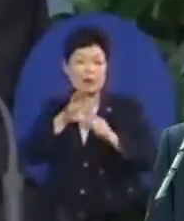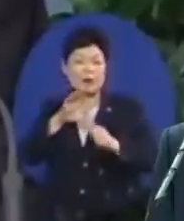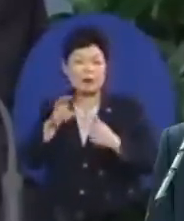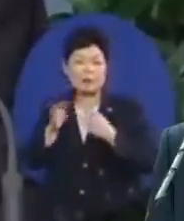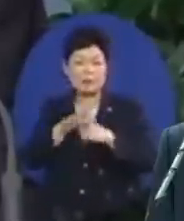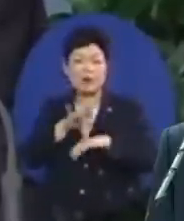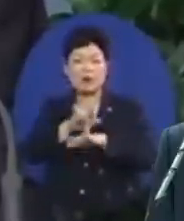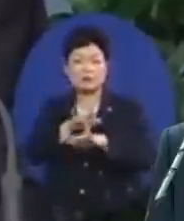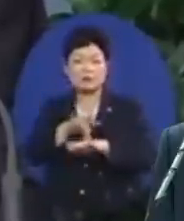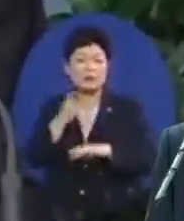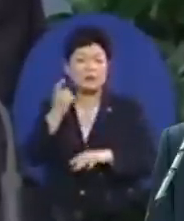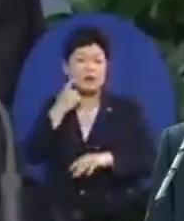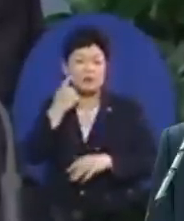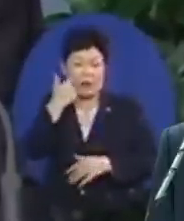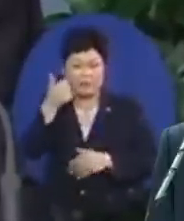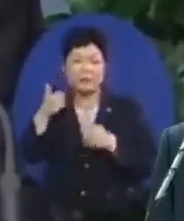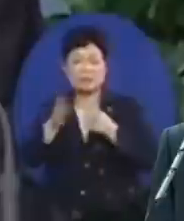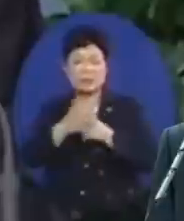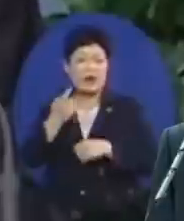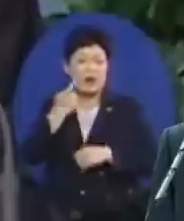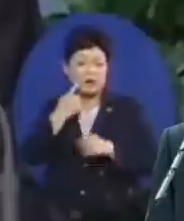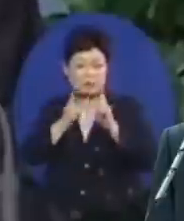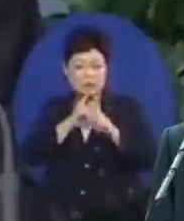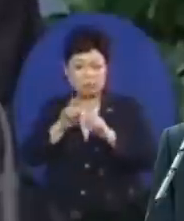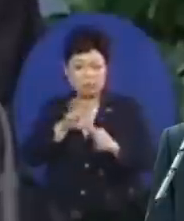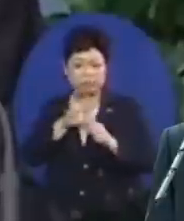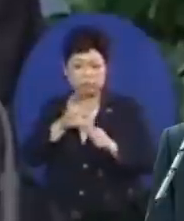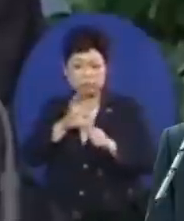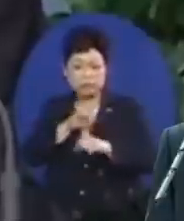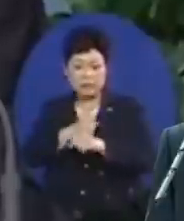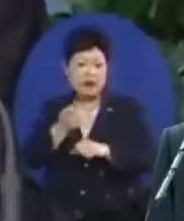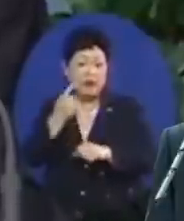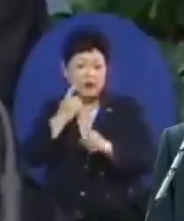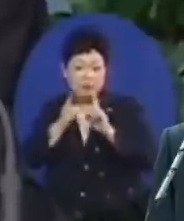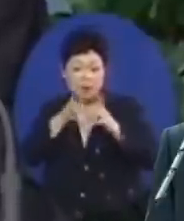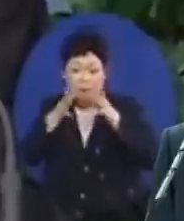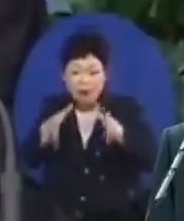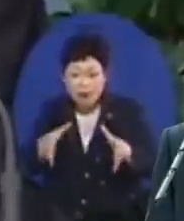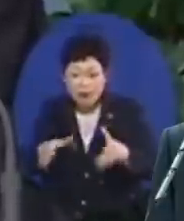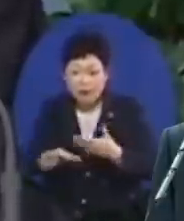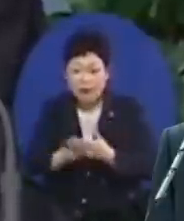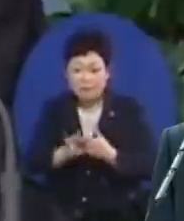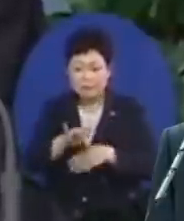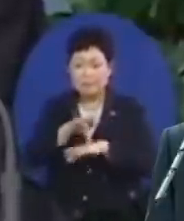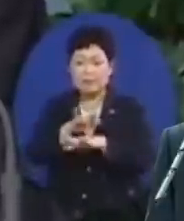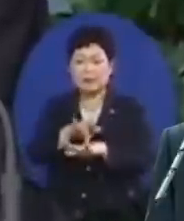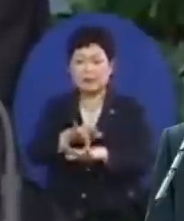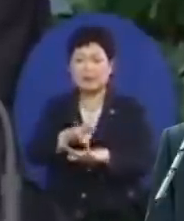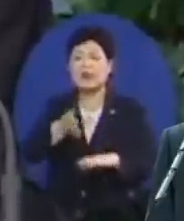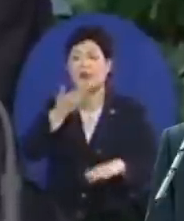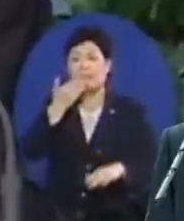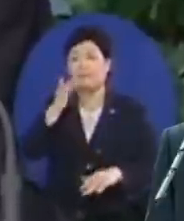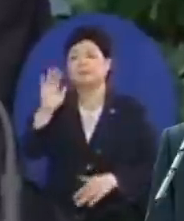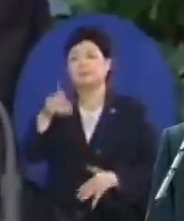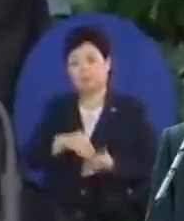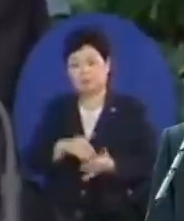마귀는 거짓의 애민이기 때문에 거짓말을 하고 그 거짓말에 속아 넘어가면 마귀의 밥이 되거든요.